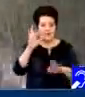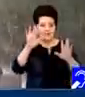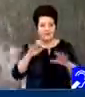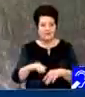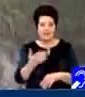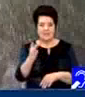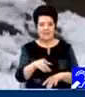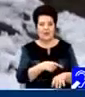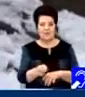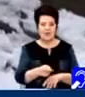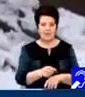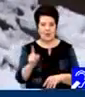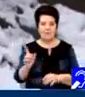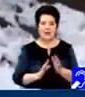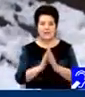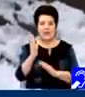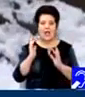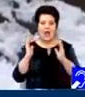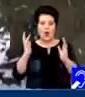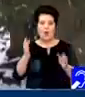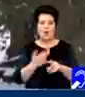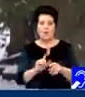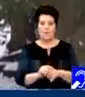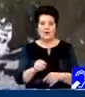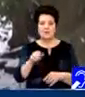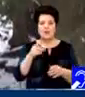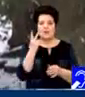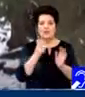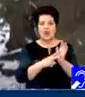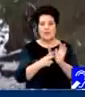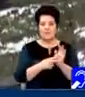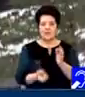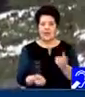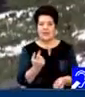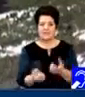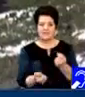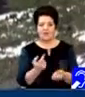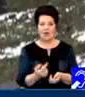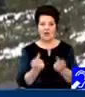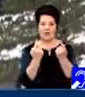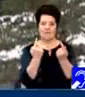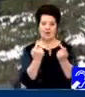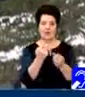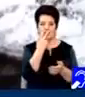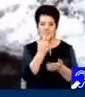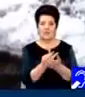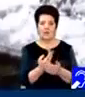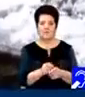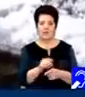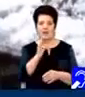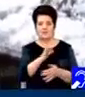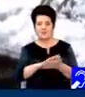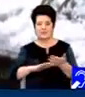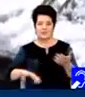metri de drum. Ascunse printre copaci, șapte izvoare și-au săpat drumul printre stânci ciudate care seamănă cu niște uriași cocoșați. Perdeaua de apă se